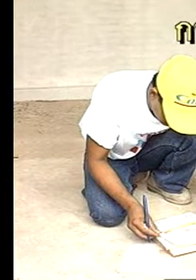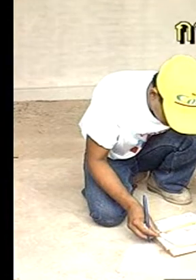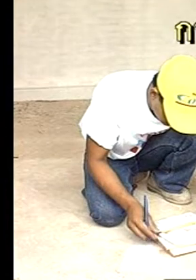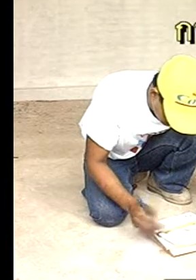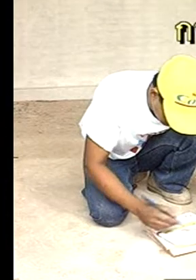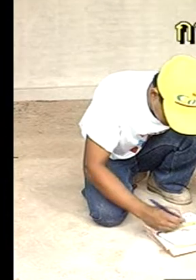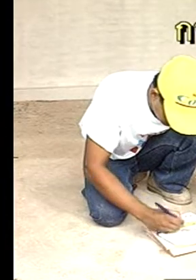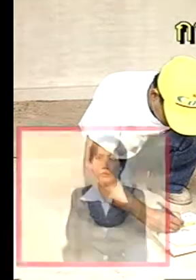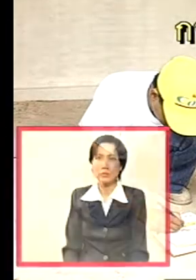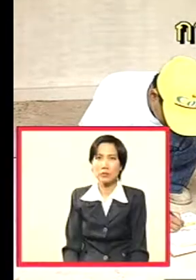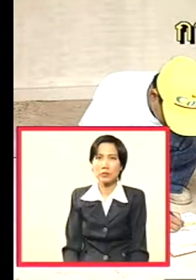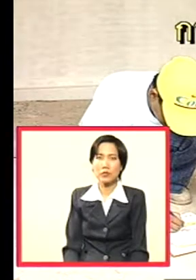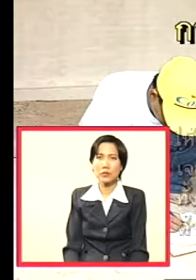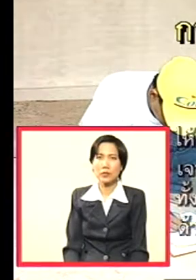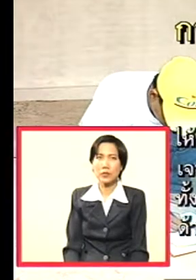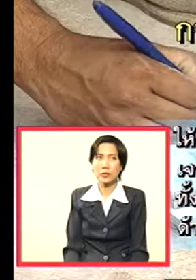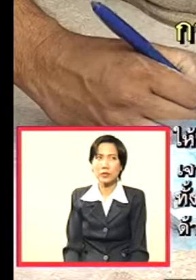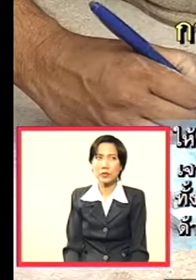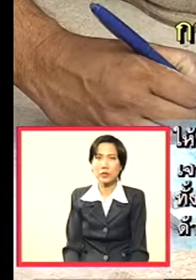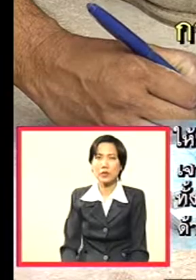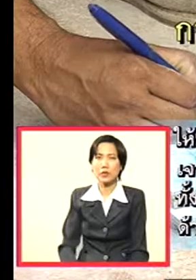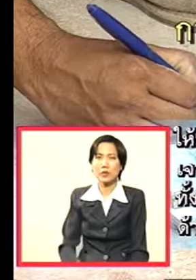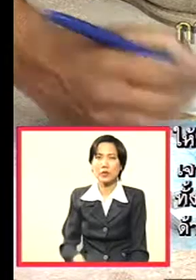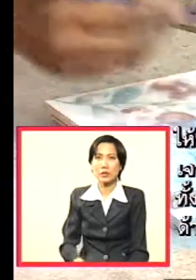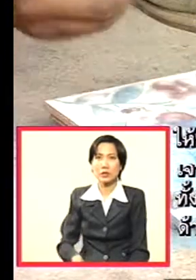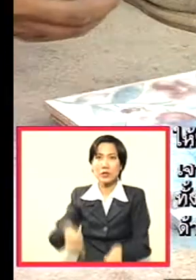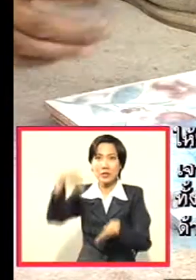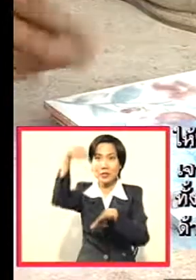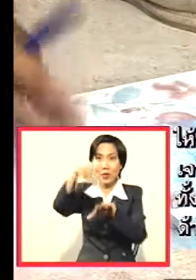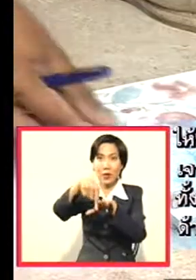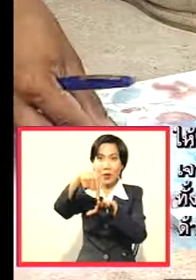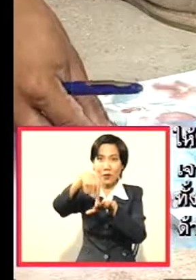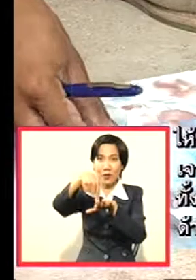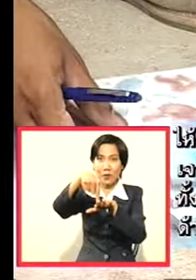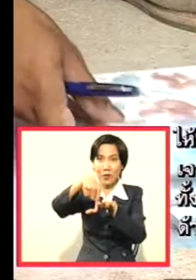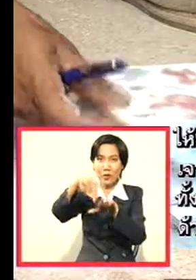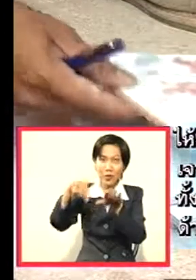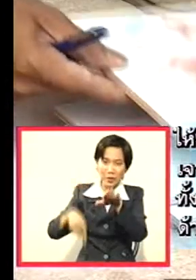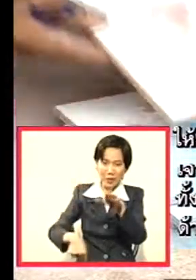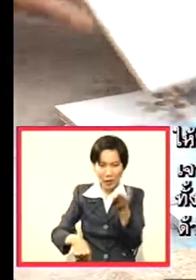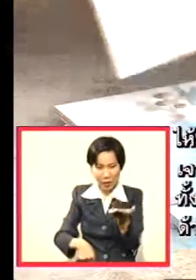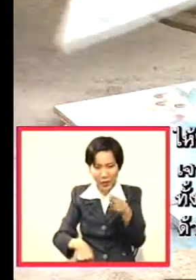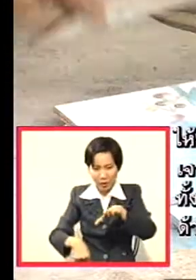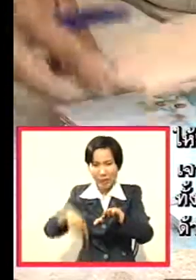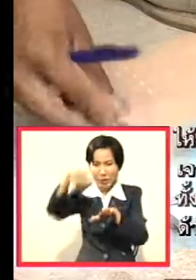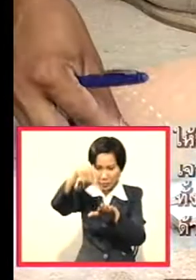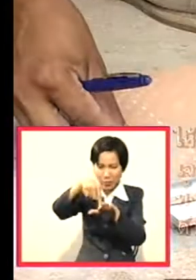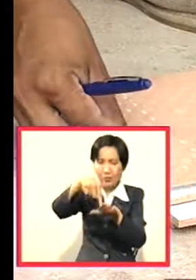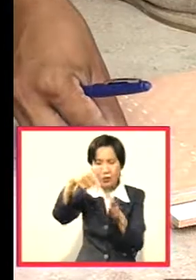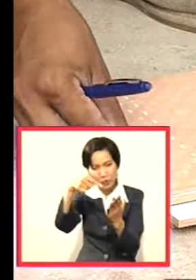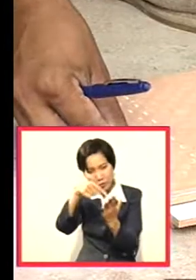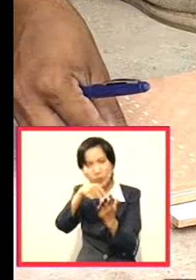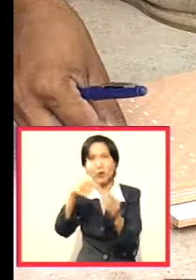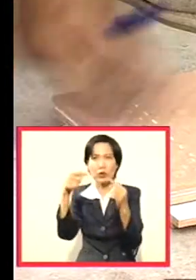ส่วนการเจาะแผ่นกระเบื้องให้ทำเครื่องหมายที่ต้องการเจาะไว้บนแผ่นกระเบื้องทั้งด้านหน้าและด้านหลังแผ่นให้ตรงกันตร